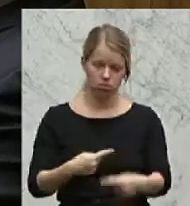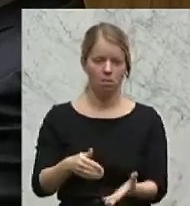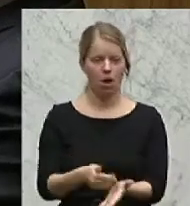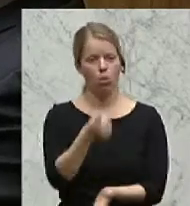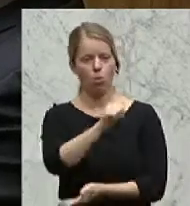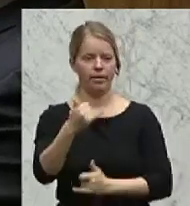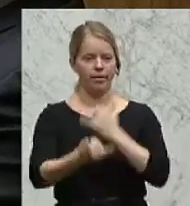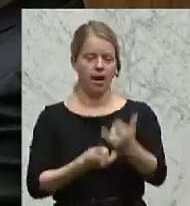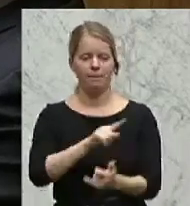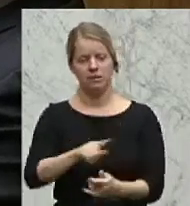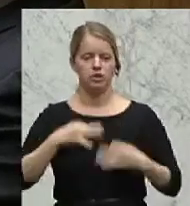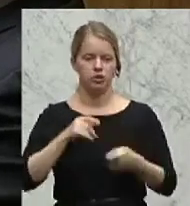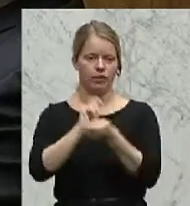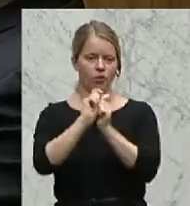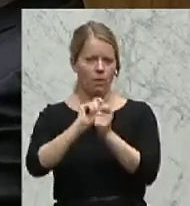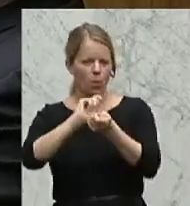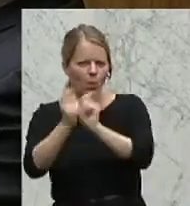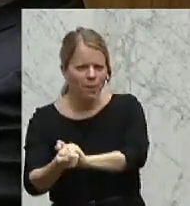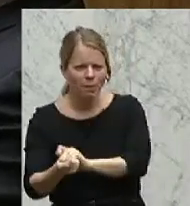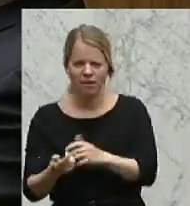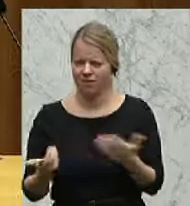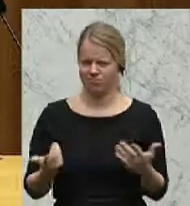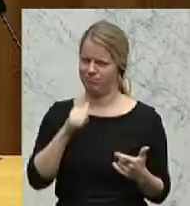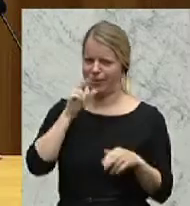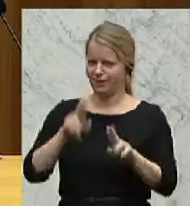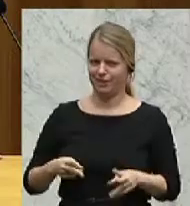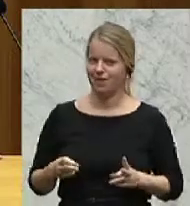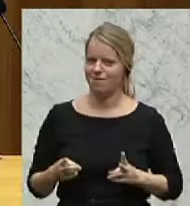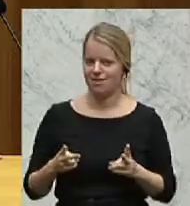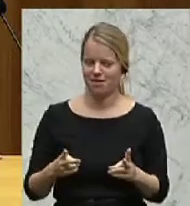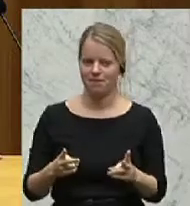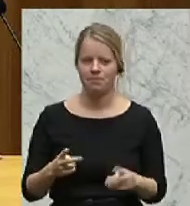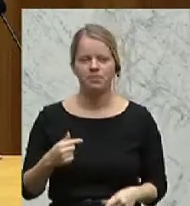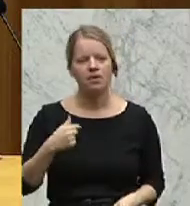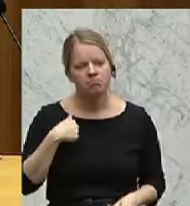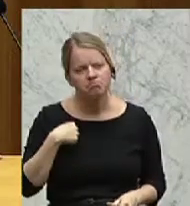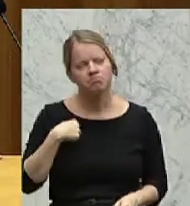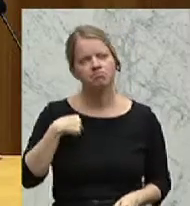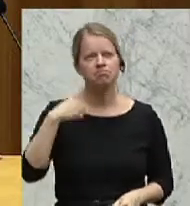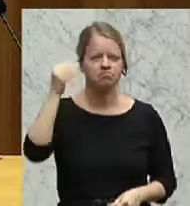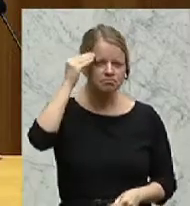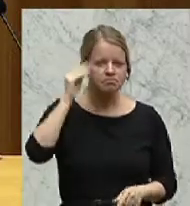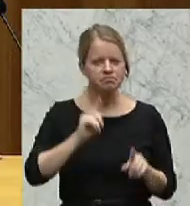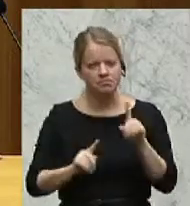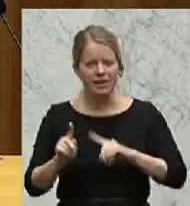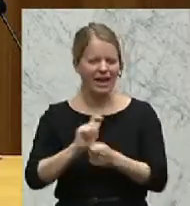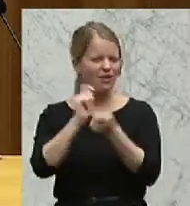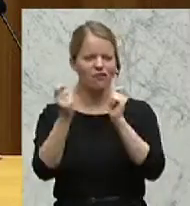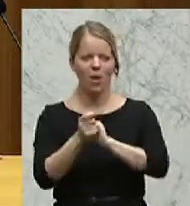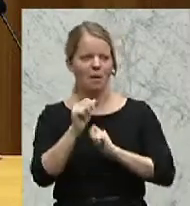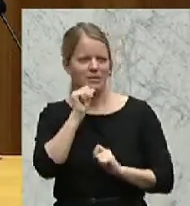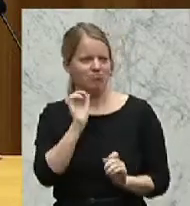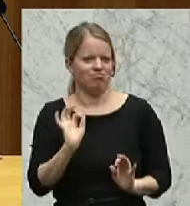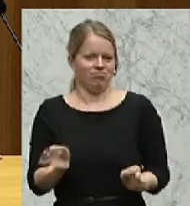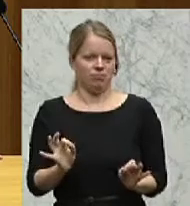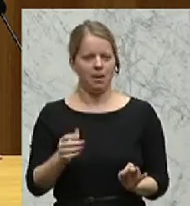ist. Also ich glaube, das kann auch nicht ganz der richtige Weg sein. Das liegt aber vielleicht auch daran, dass es in Wahrheit keine ganz großartige Reform gibt, so wie